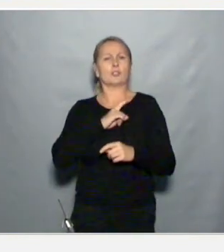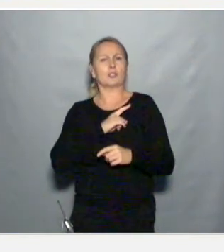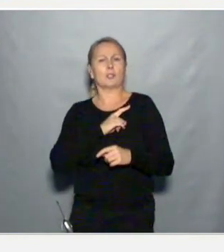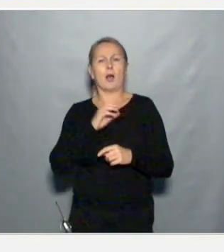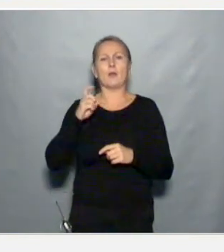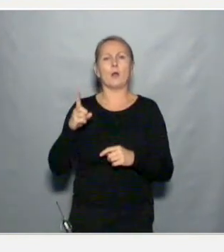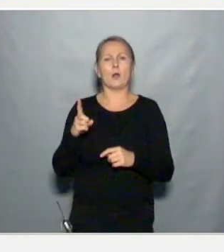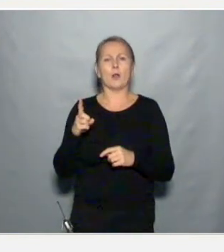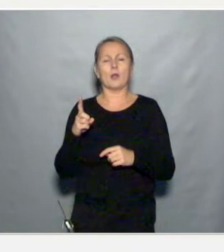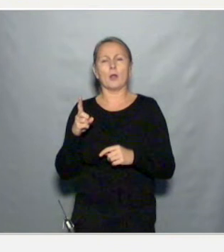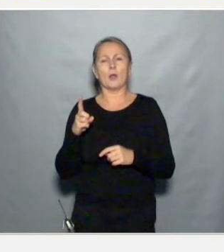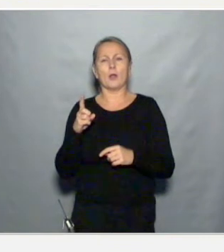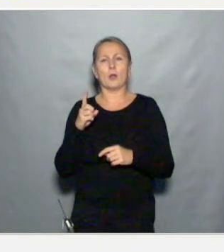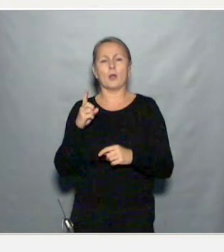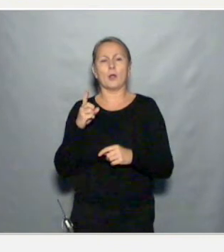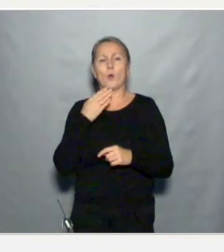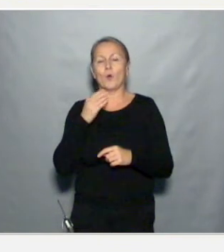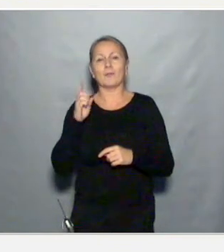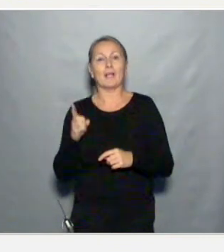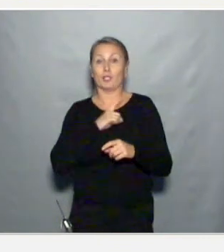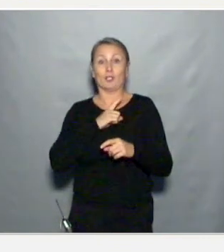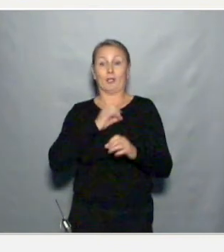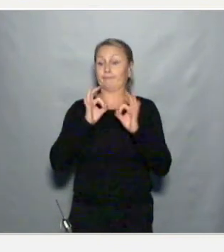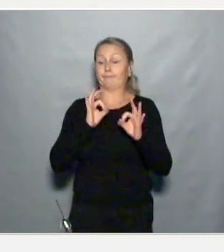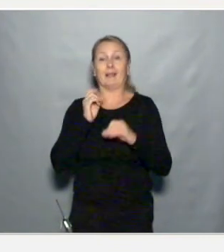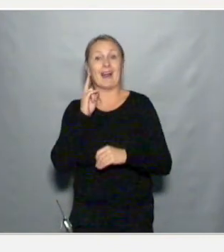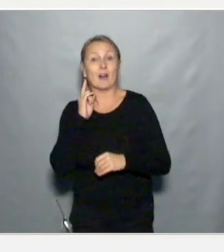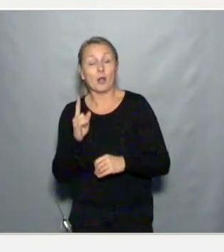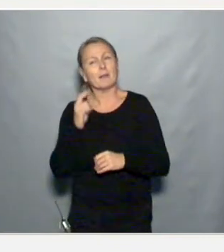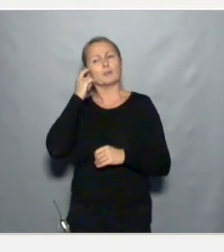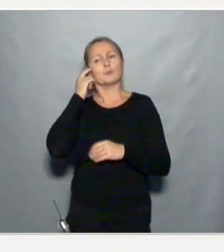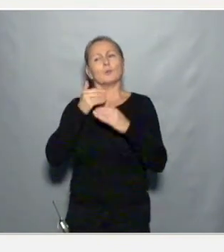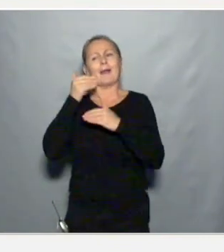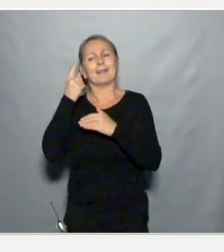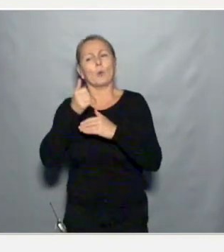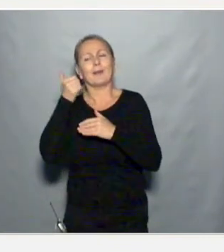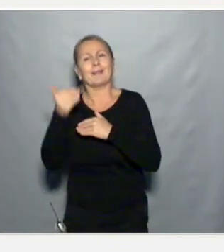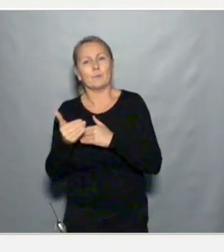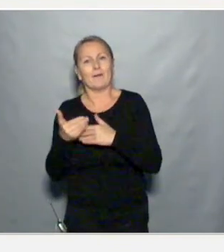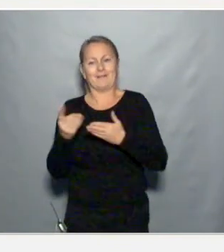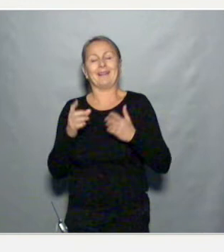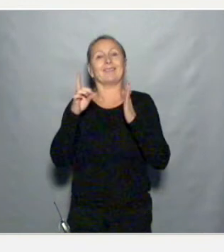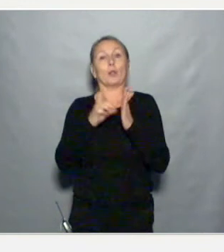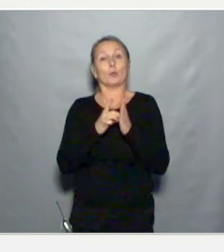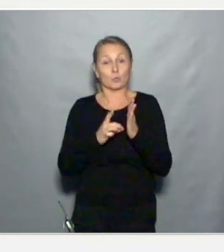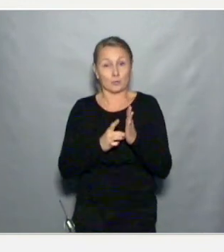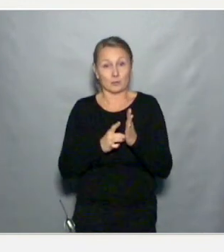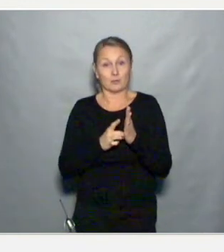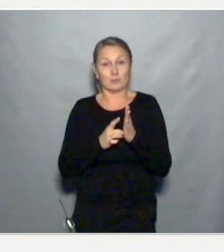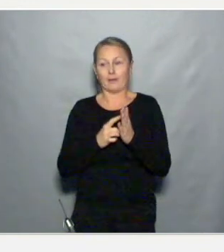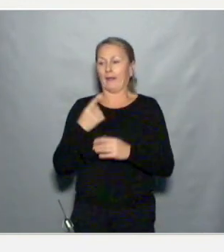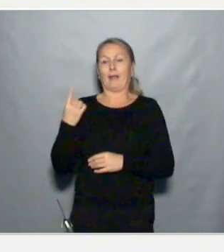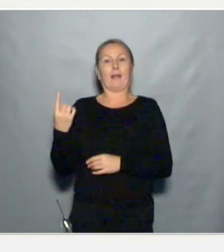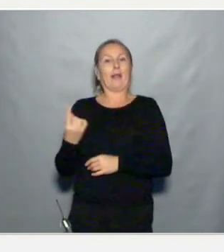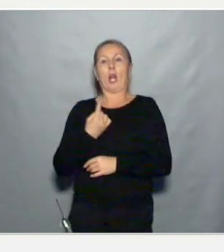varje dag. Det var mest för att jag förstod ett år efter jag hade fått min diagnos att jag inte är